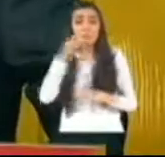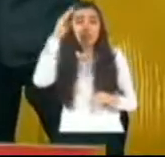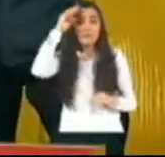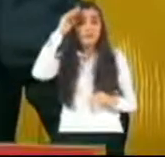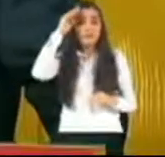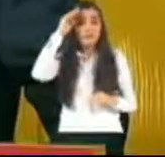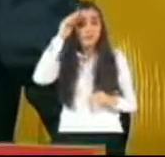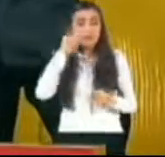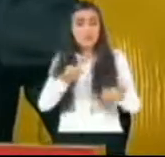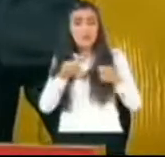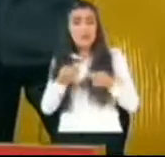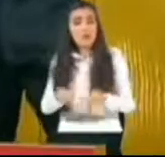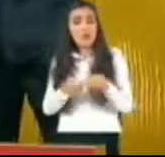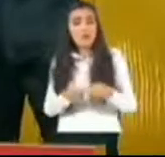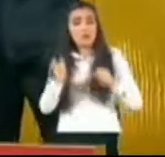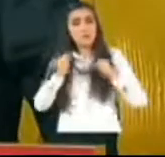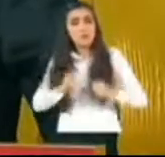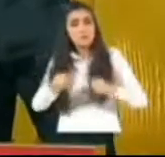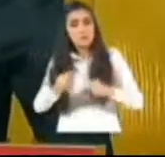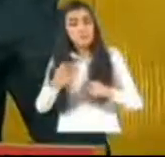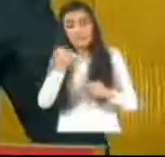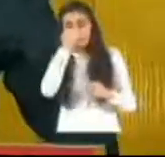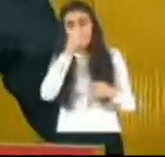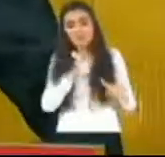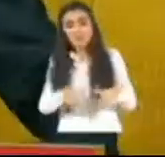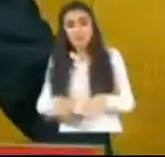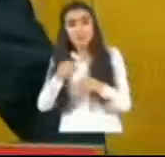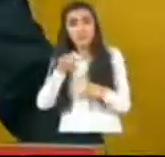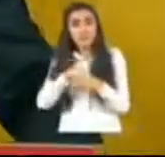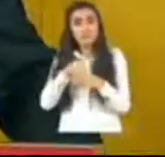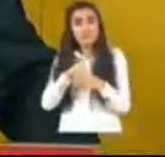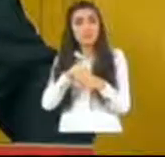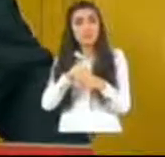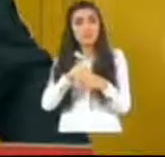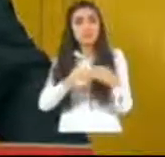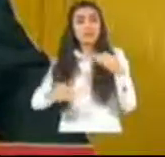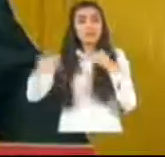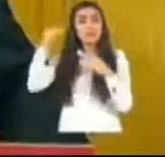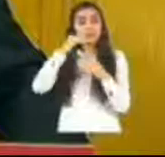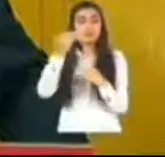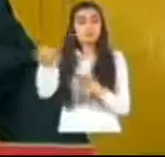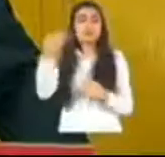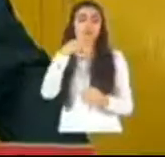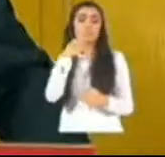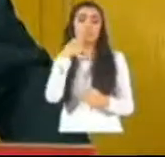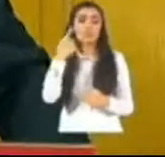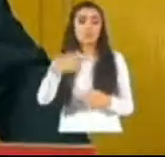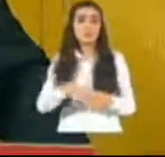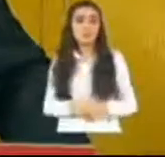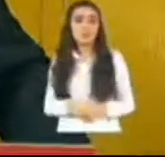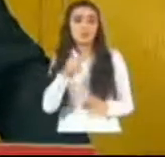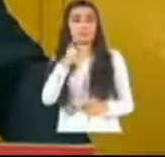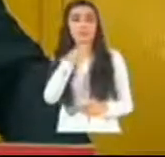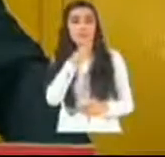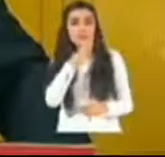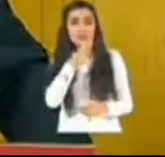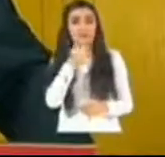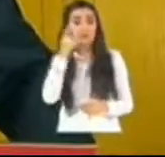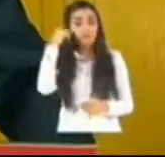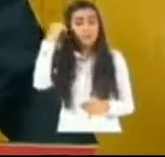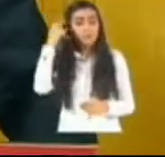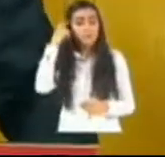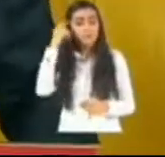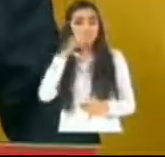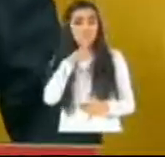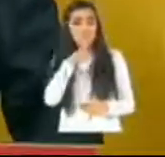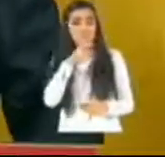askeri eğitime alınmakta, sonra da kan dökmek maksadıyla üzerimize gönderilmektedir. Bu bildik ve aşina